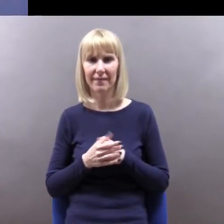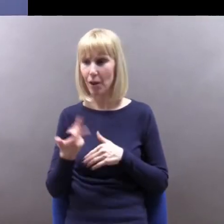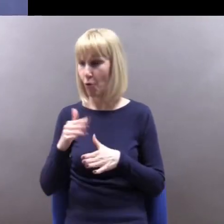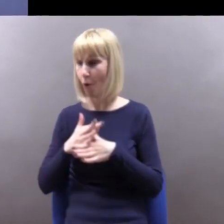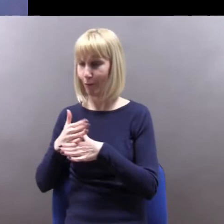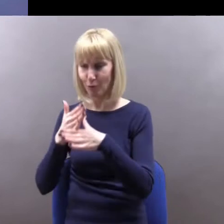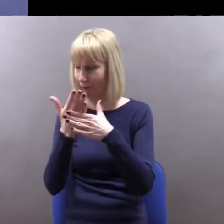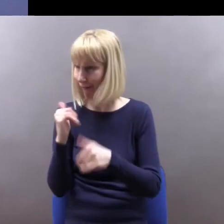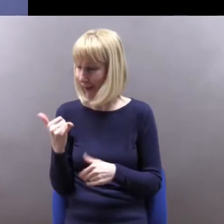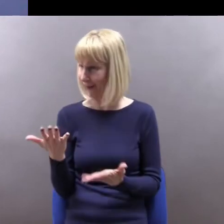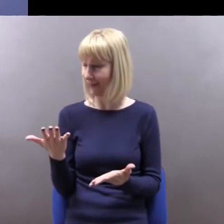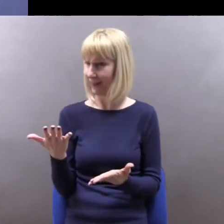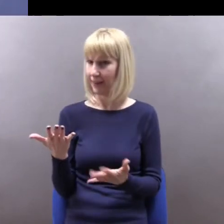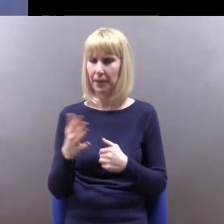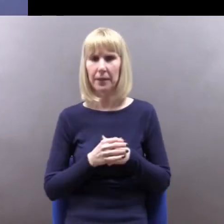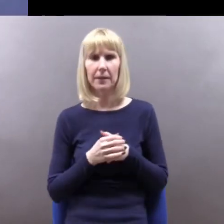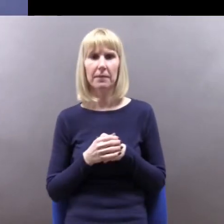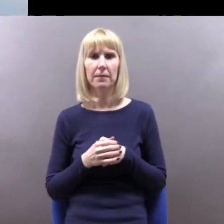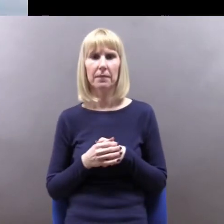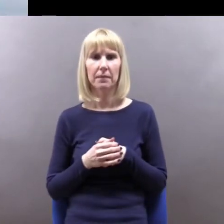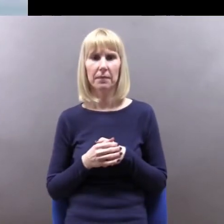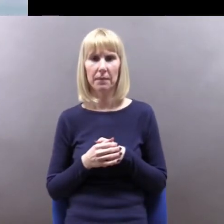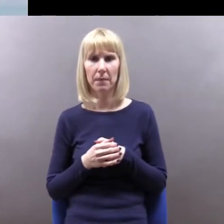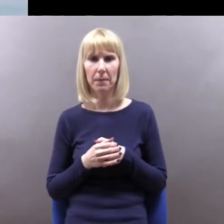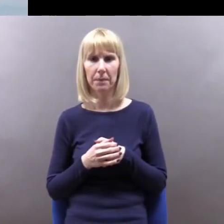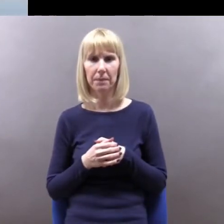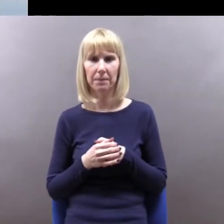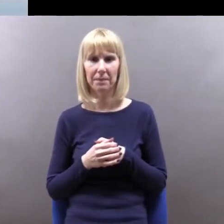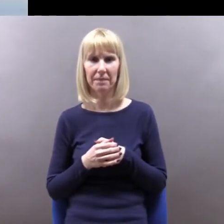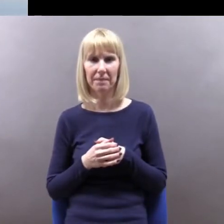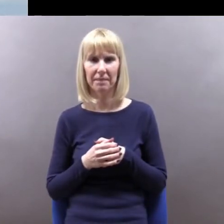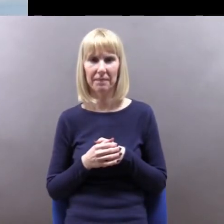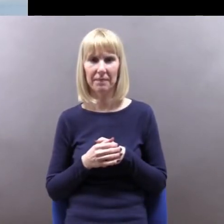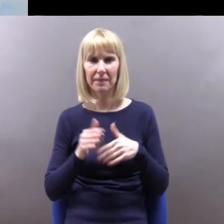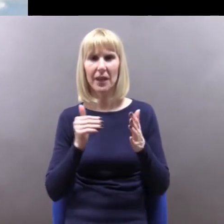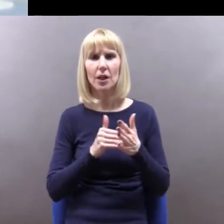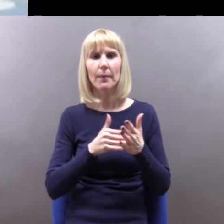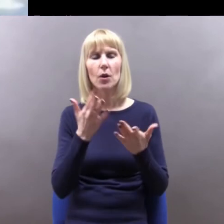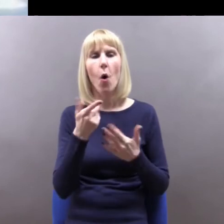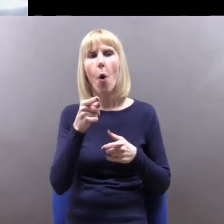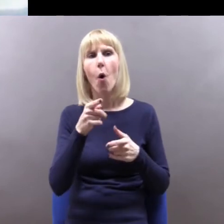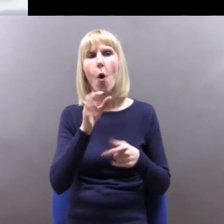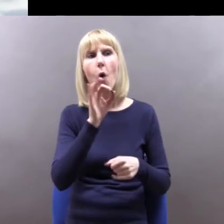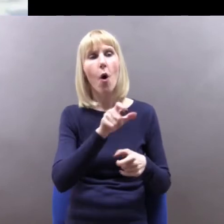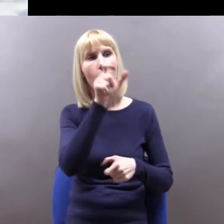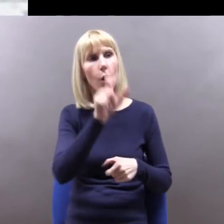schodach? No co ty? Adam? Słuchaj, no, musisz napisać albo zadzwonić do